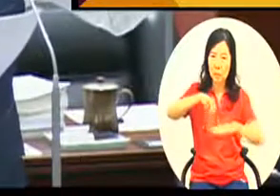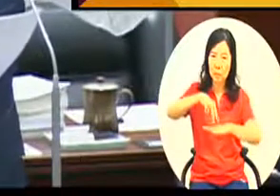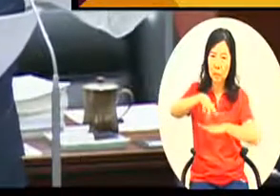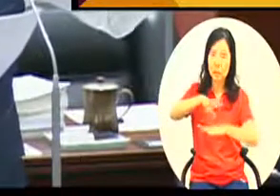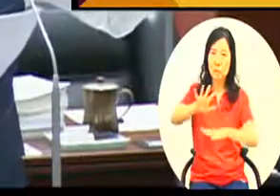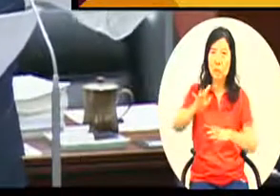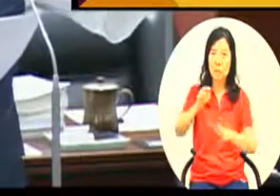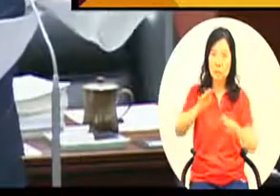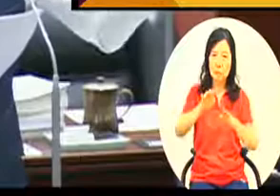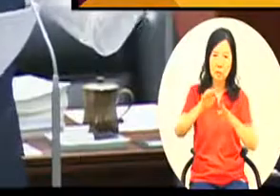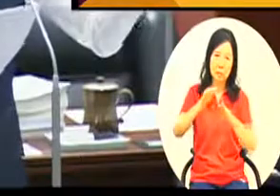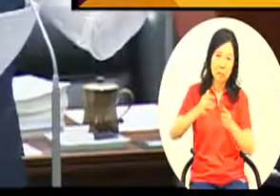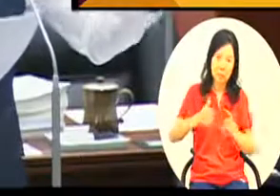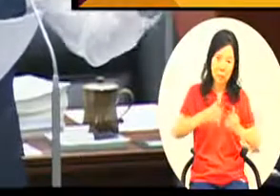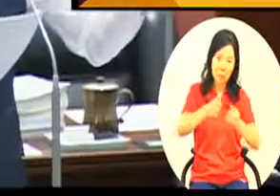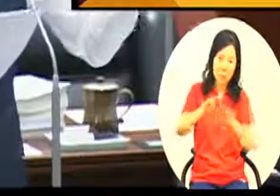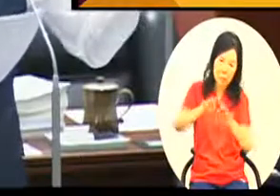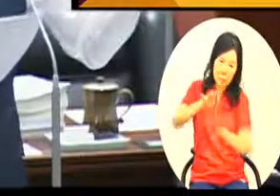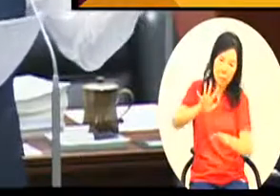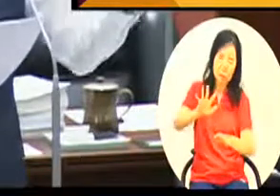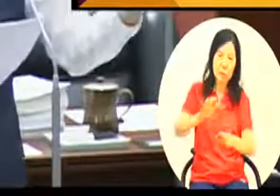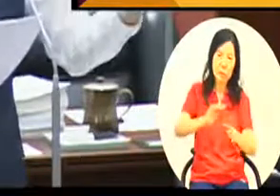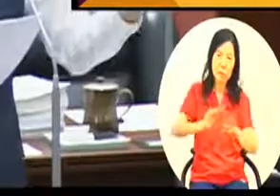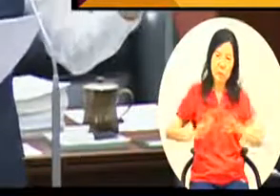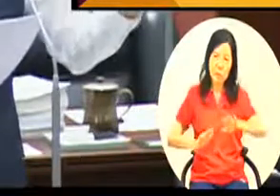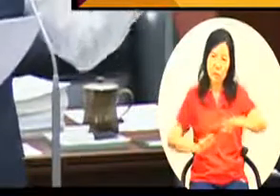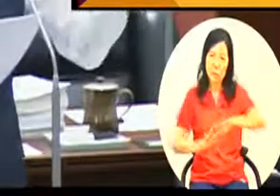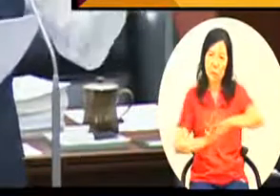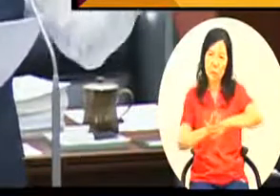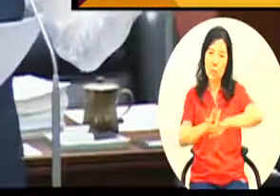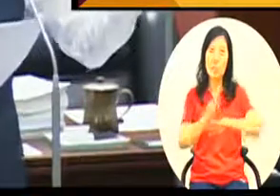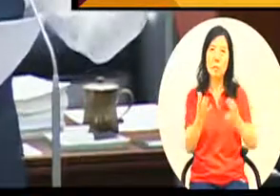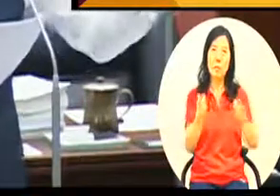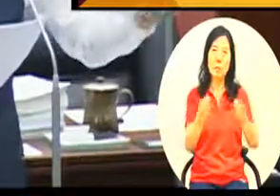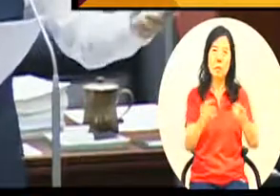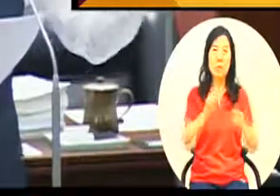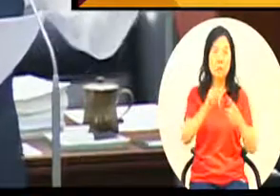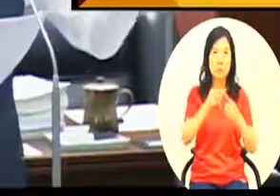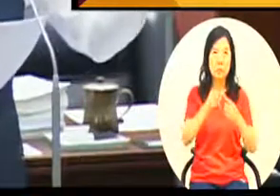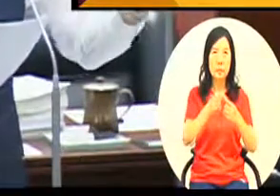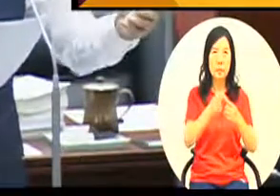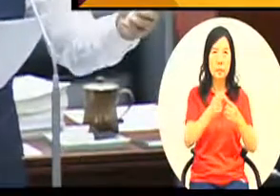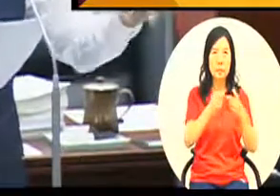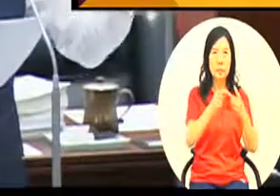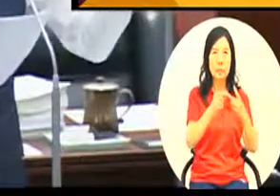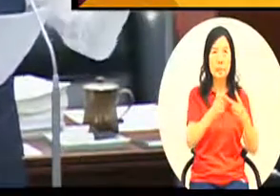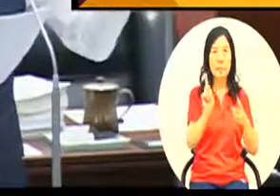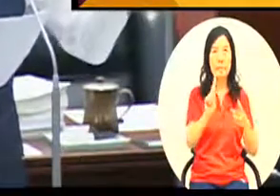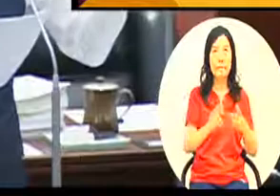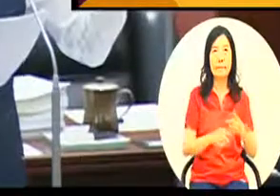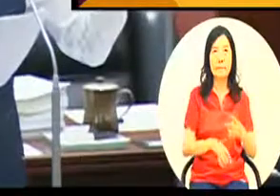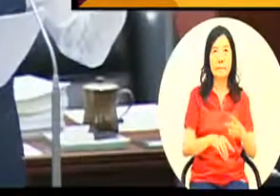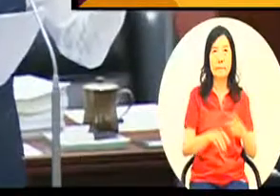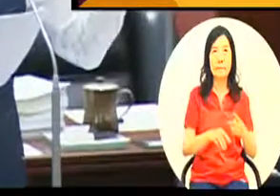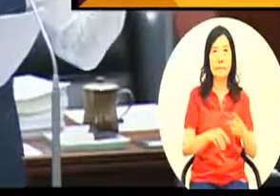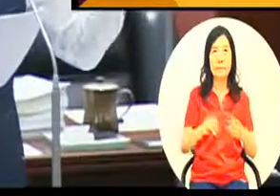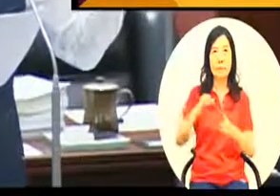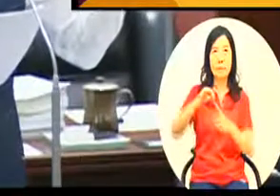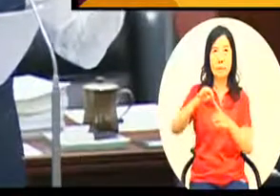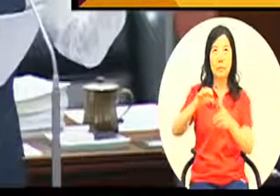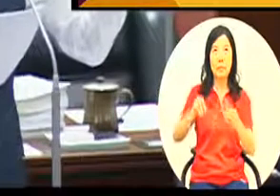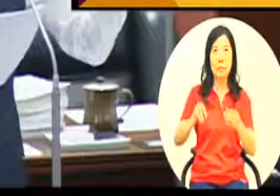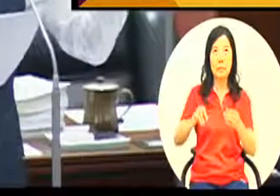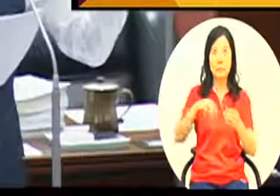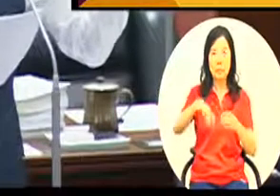差，而且重点是没有斜坡可让轮椅进入，这个是第一种情况。第二种情况，候车亭没有空